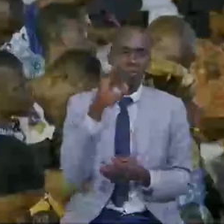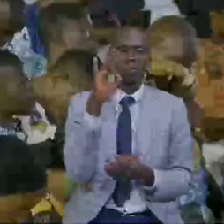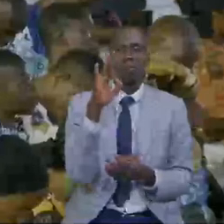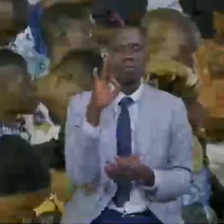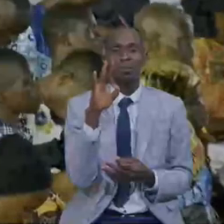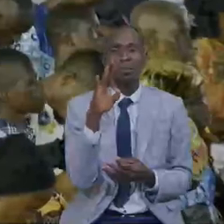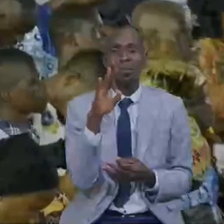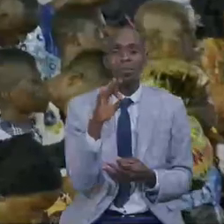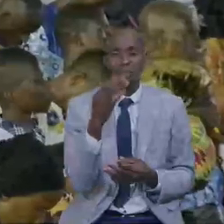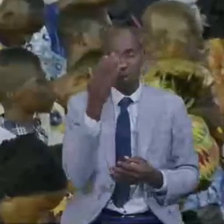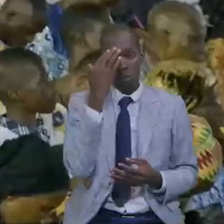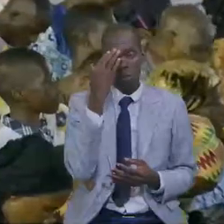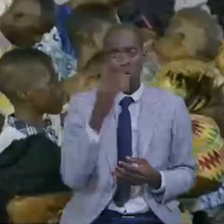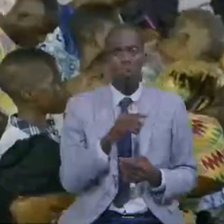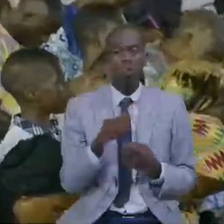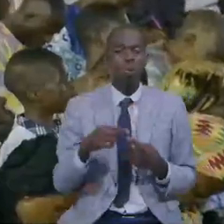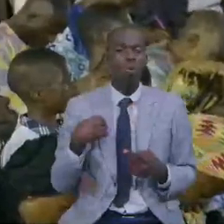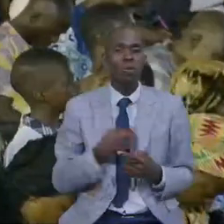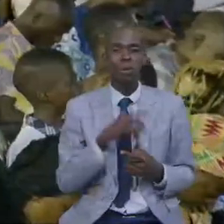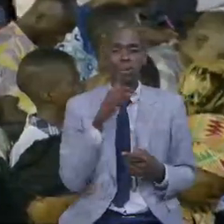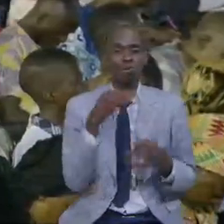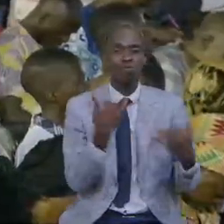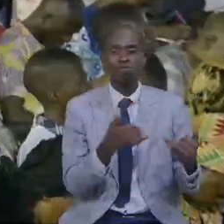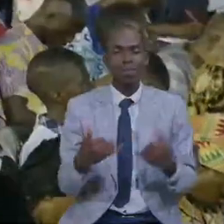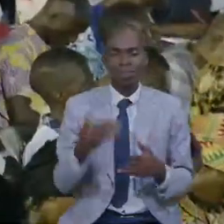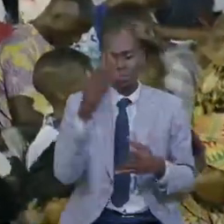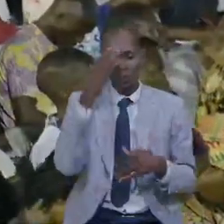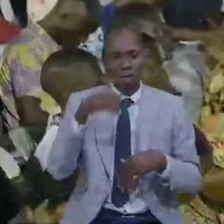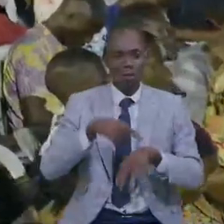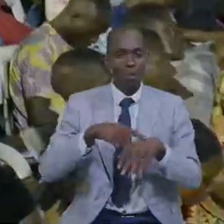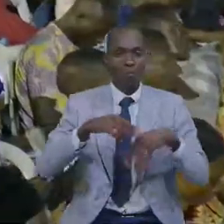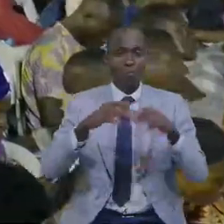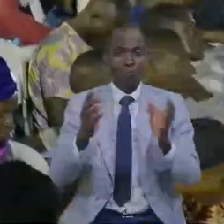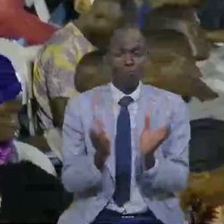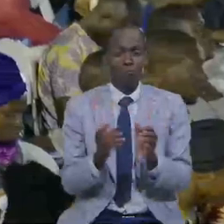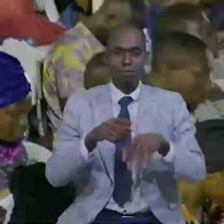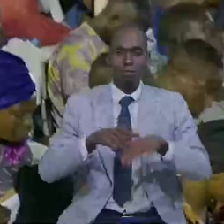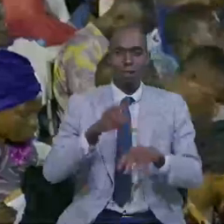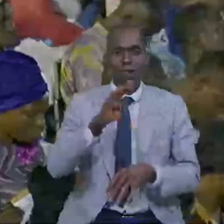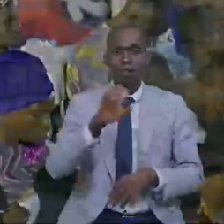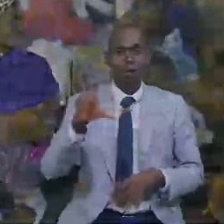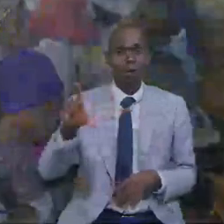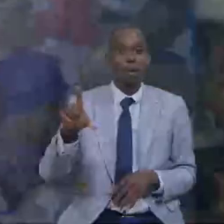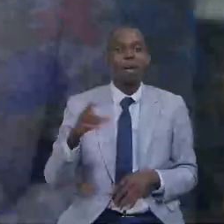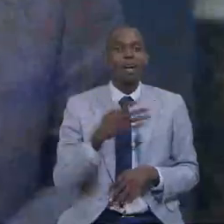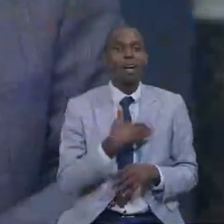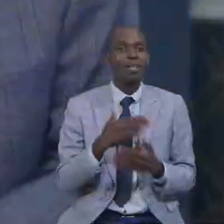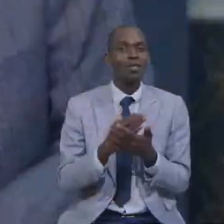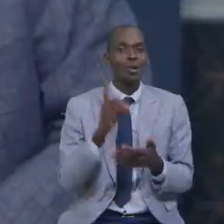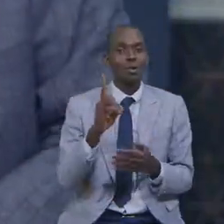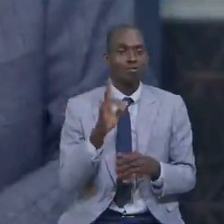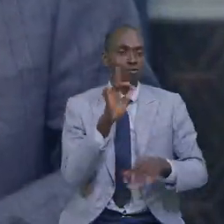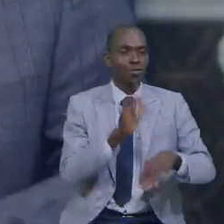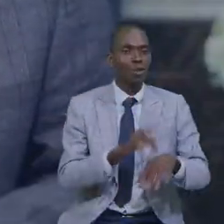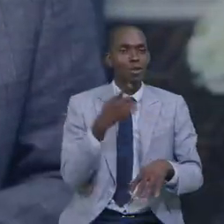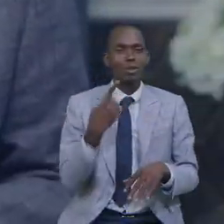mauvaise esprit vous savez quand nous jouons au ballon sur un terrain et quelqu'un